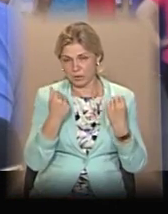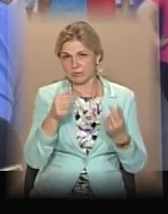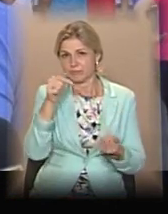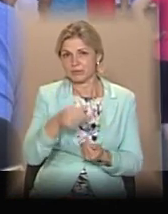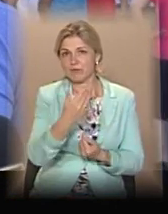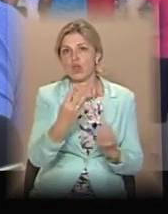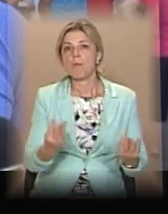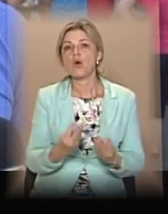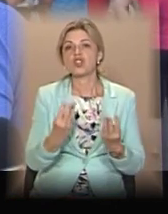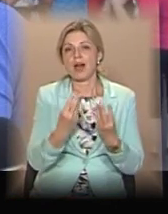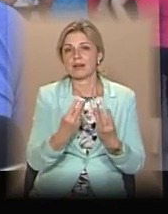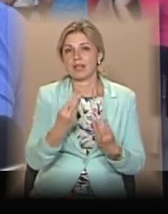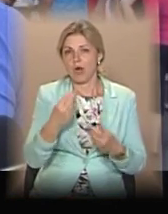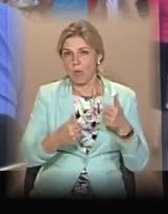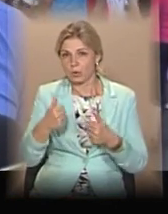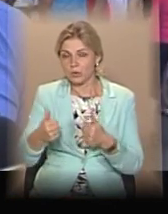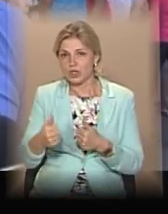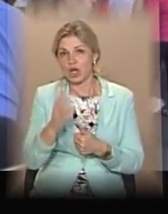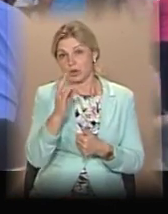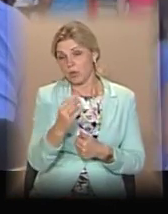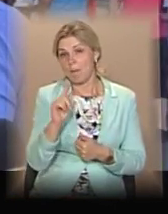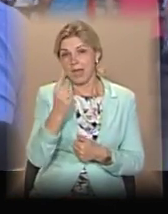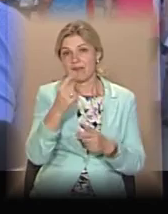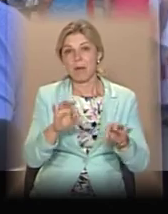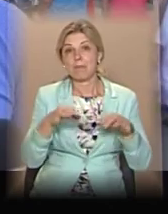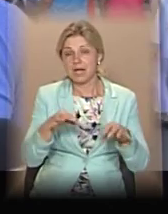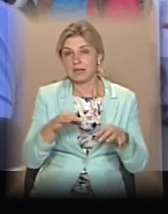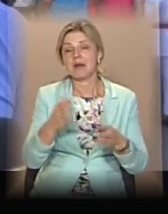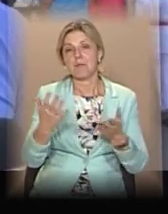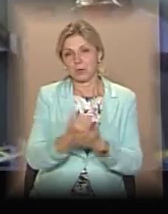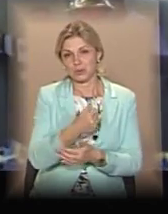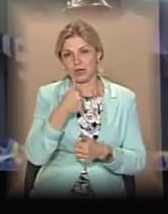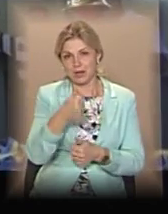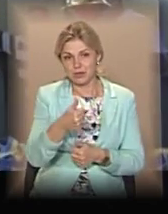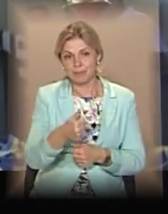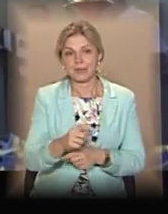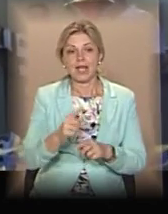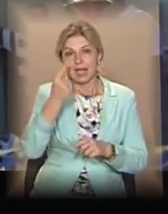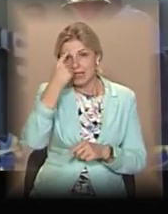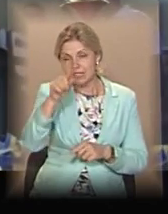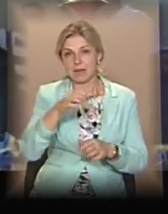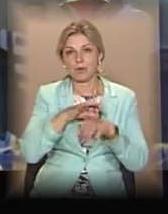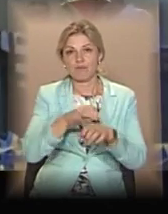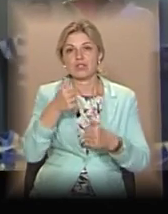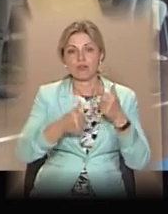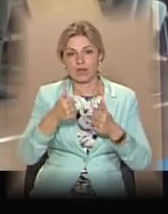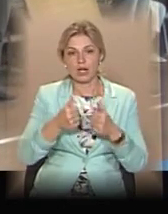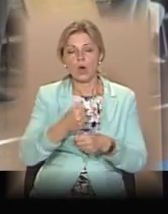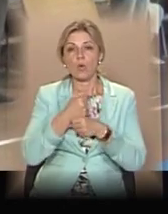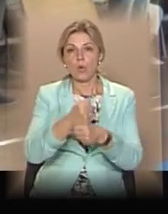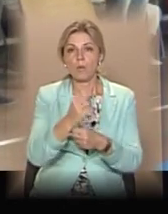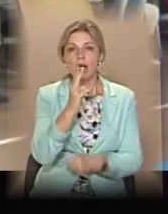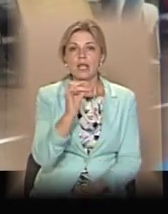ну, я думаю, що перший блін у нас не комом, а вийшло нормально. Ініціатором проведення змагань на Кубок кіборгів